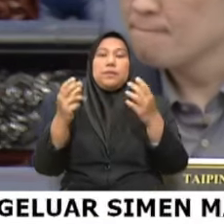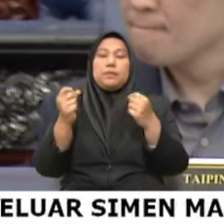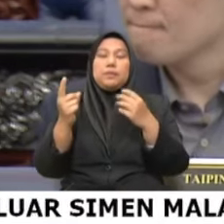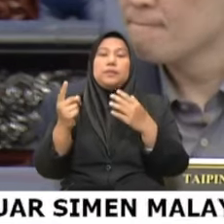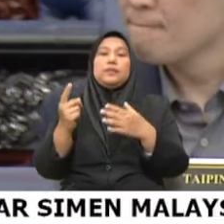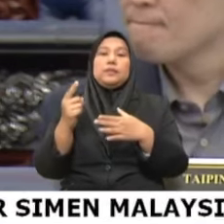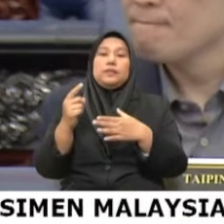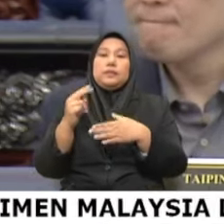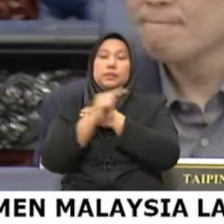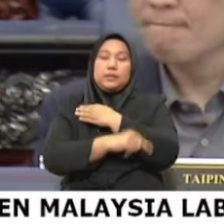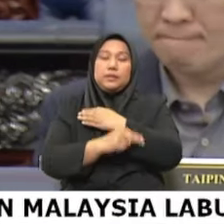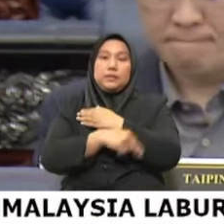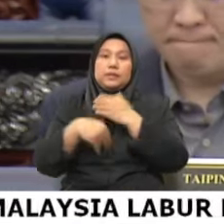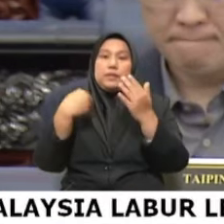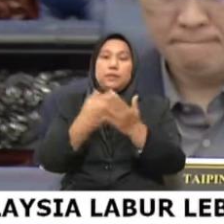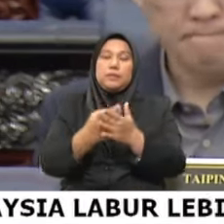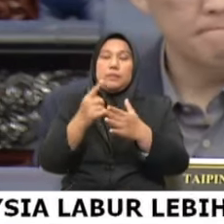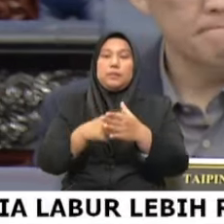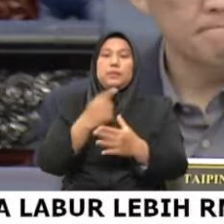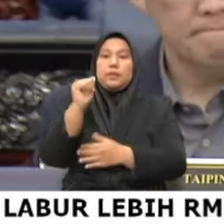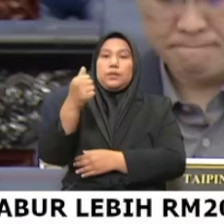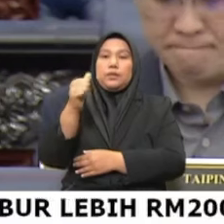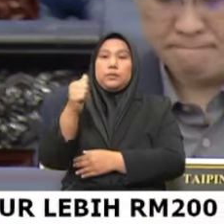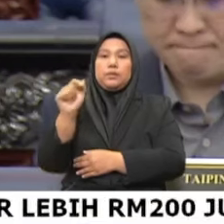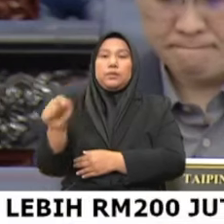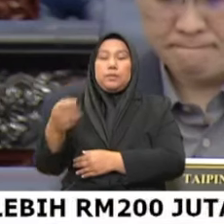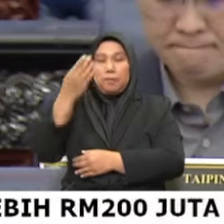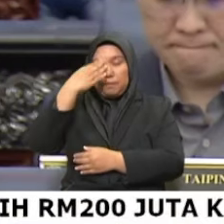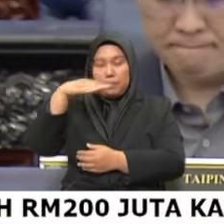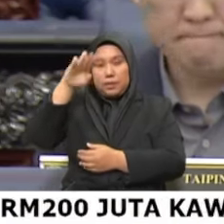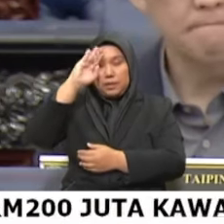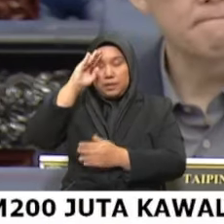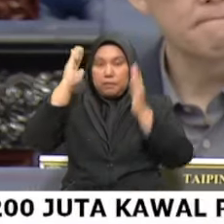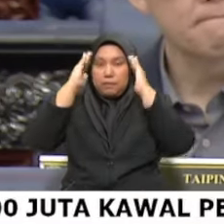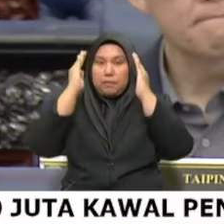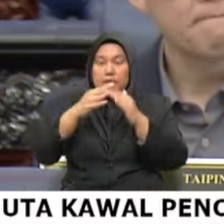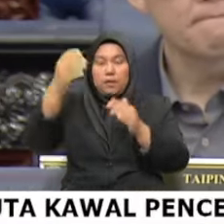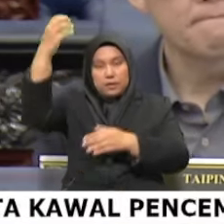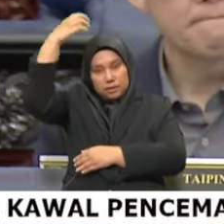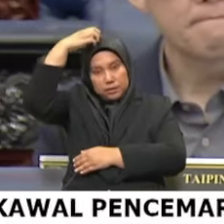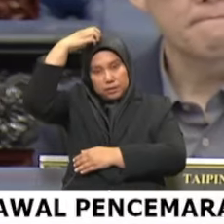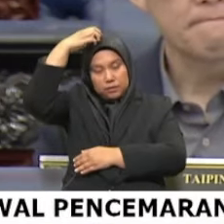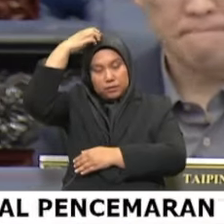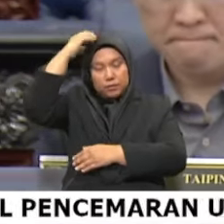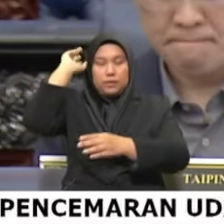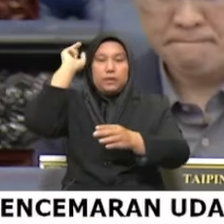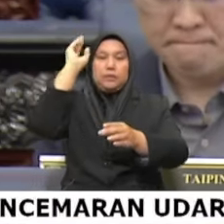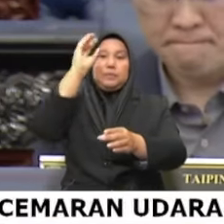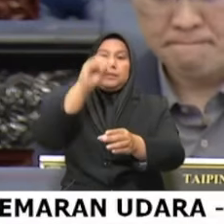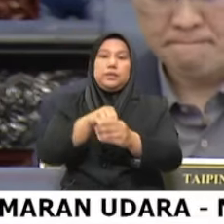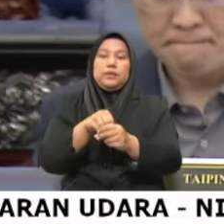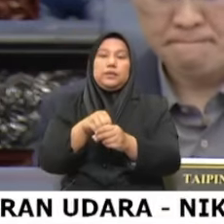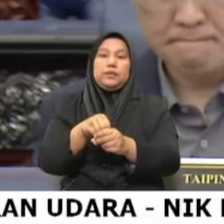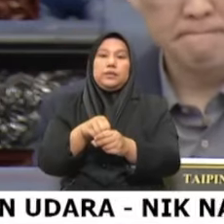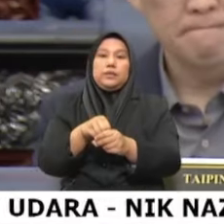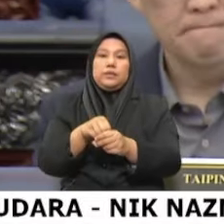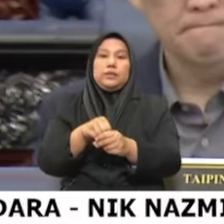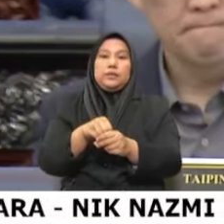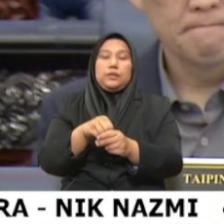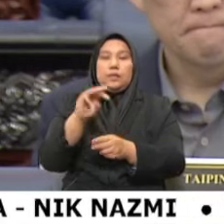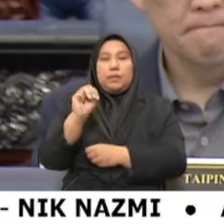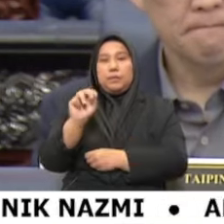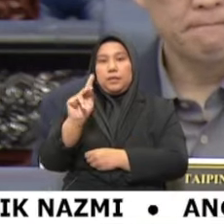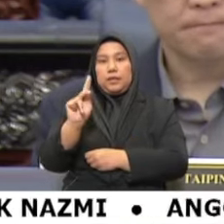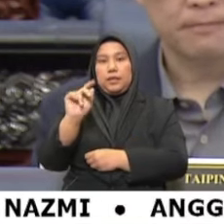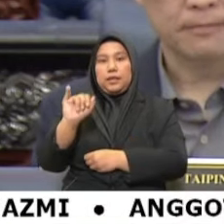sehingga Oktober telah pun membuat ketetapan hukum. Negeri Perlis, Pahang, Selangor, termasuk juga Muzakarah MKI